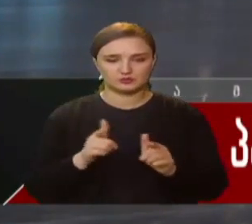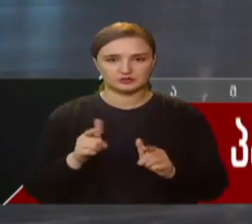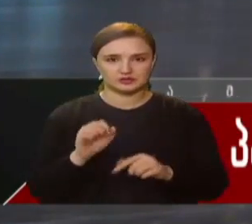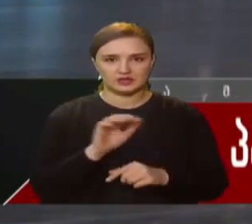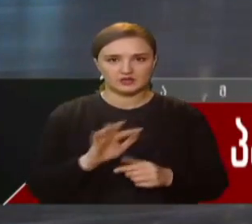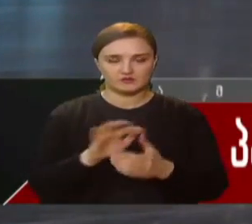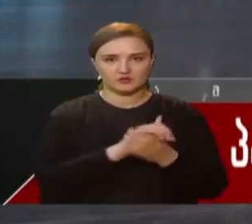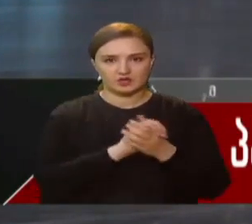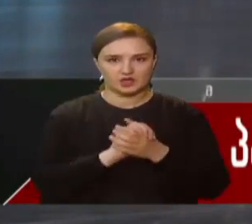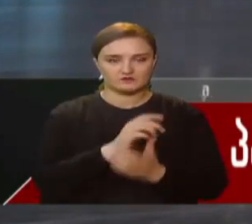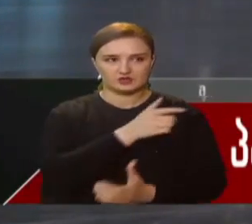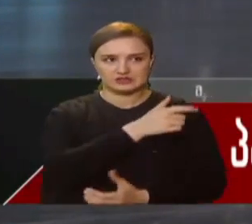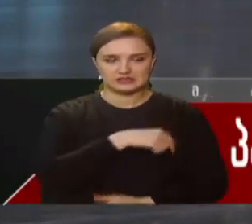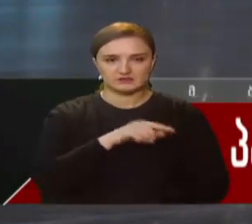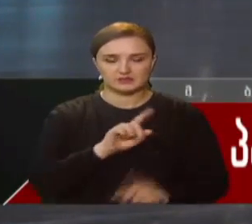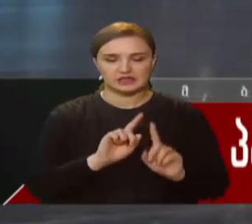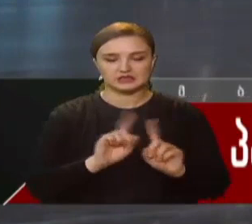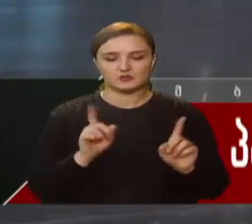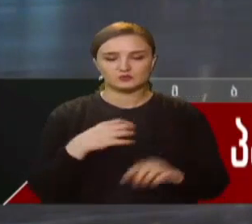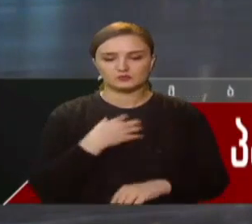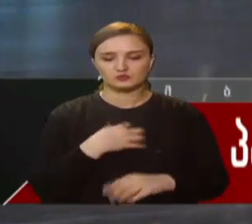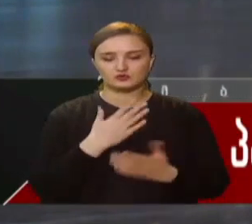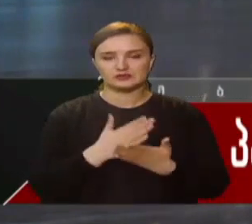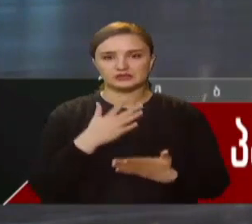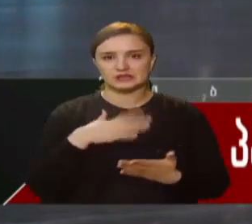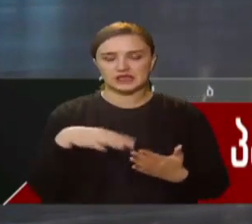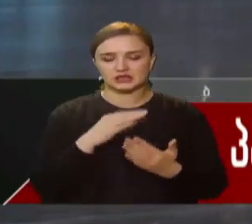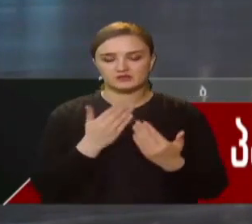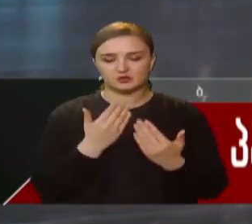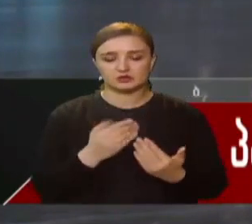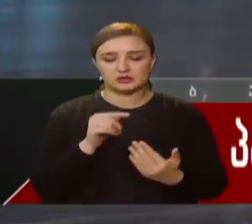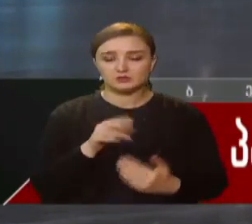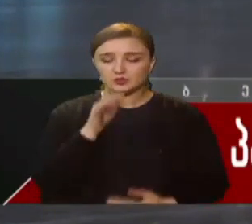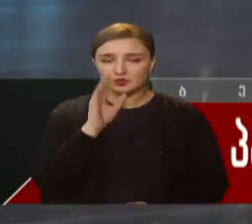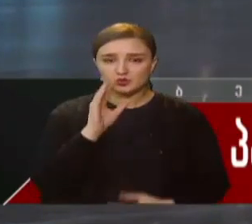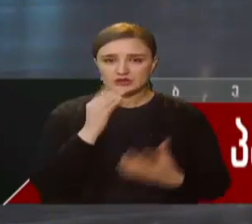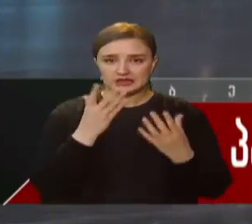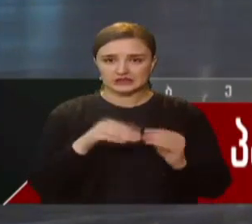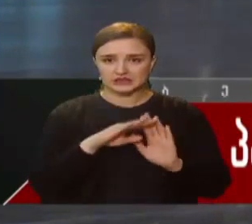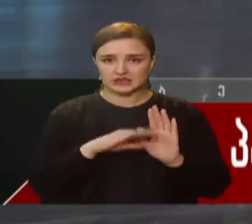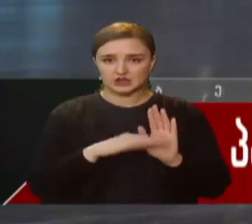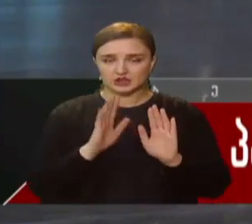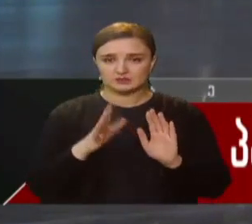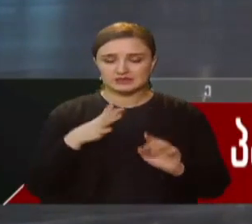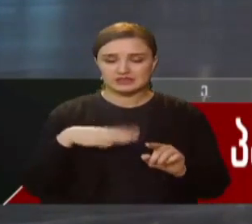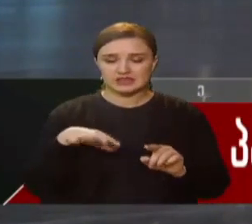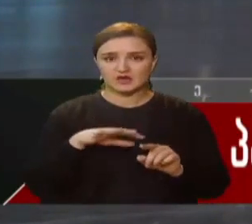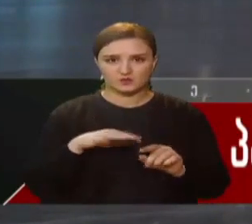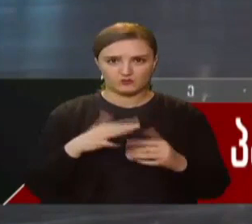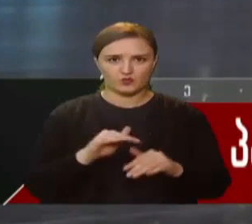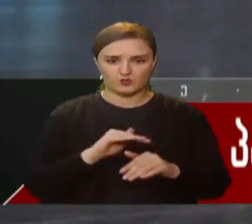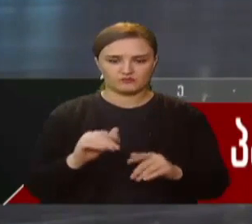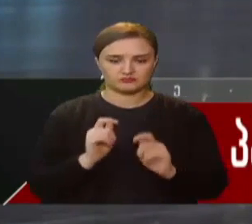წევრი ქვეყნებისა, ვინაიდან განსაკუთრებით მნიშვნელოვანია საქართველოსათვის, რომ მაშინ, როდესაც დღის წესრიგში დადგება საქართველოსათვის კანდიდატის